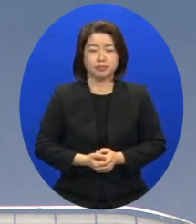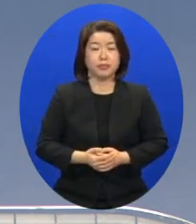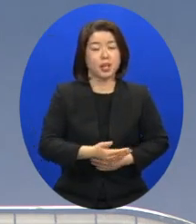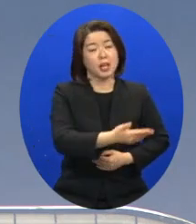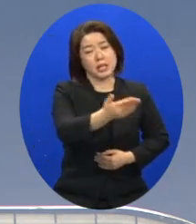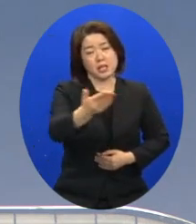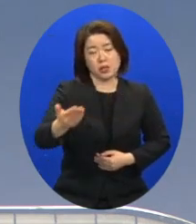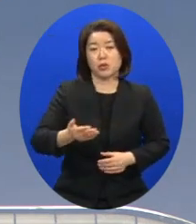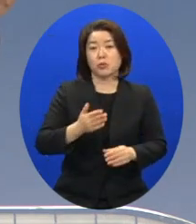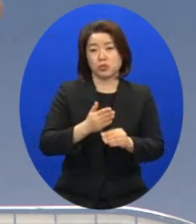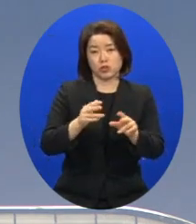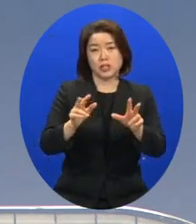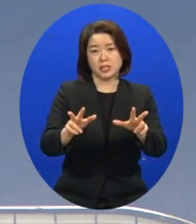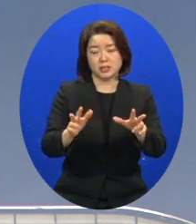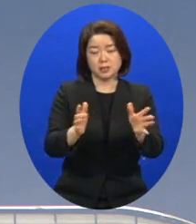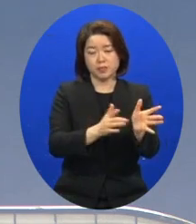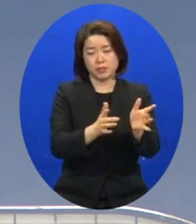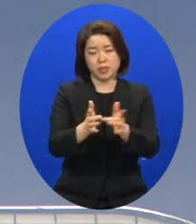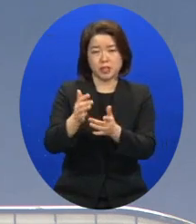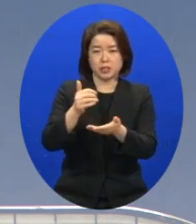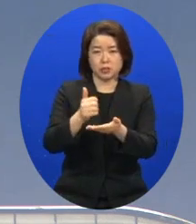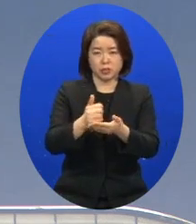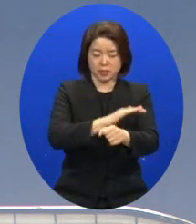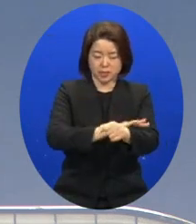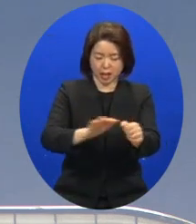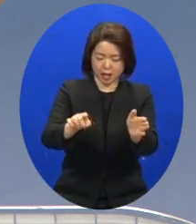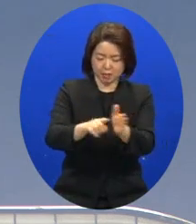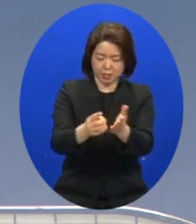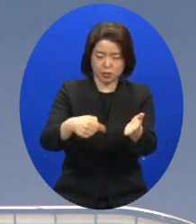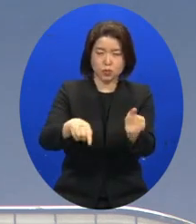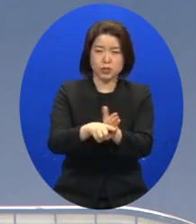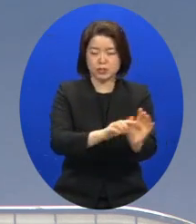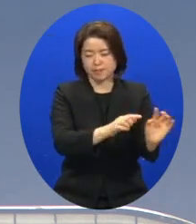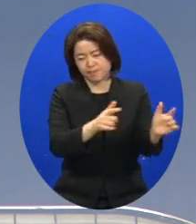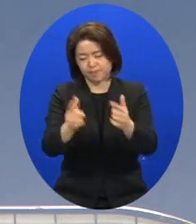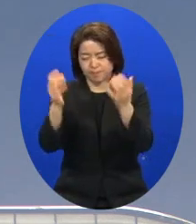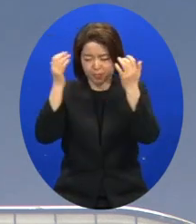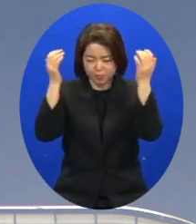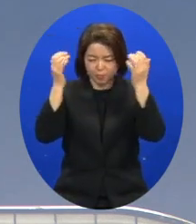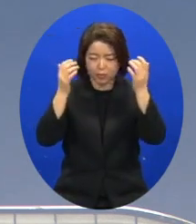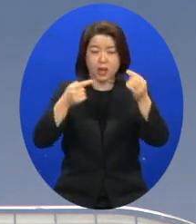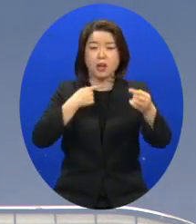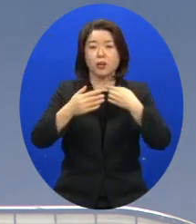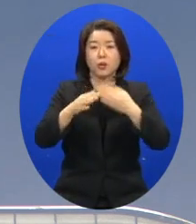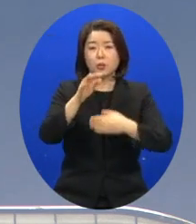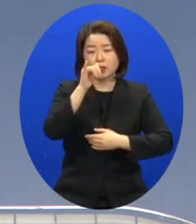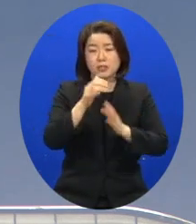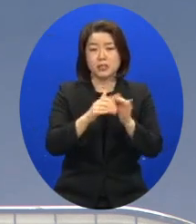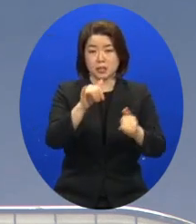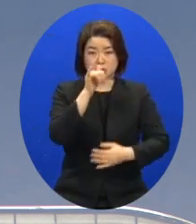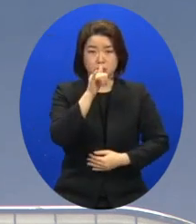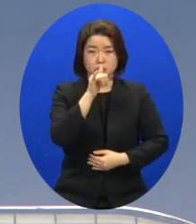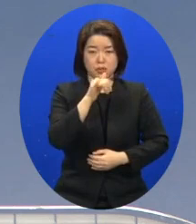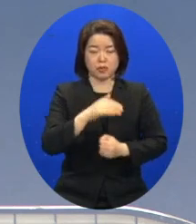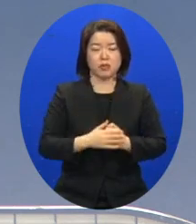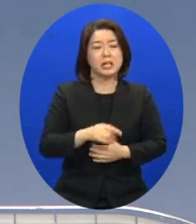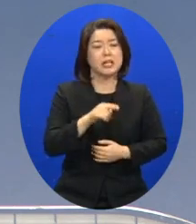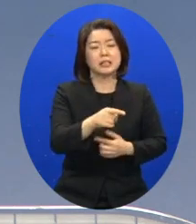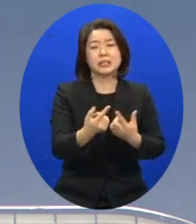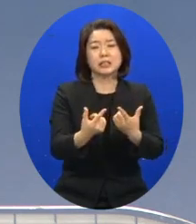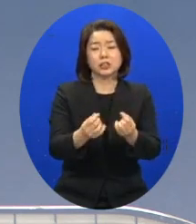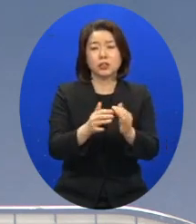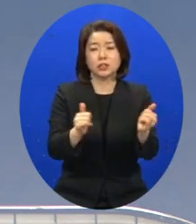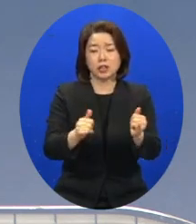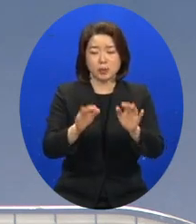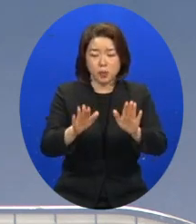여러분 중에도 지금 예수 잘 믿어 보려고 온갖 고난을 겪고 있는 분들이 있으실 거에요 그런 분들이 오늘